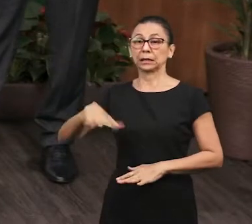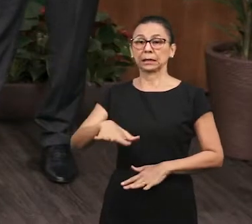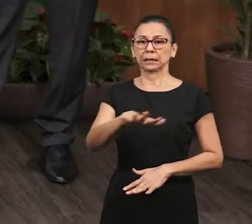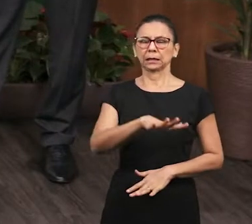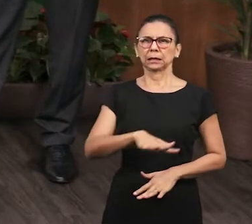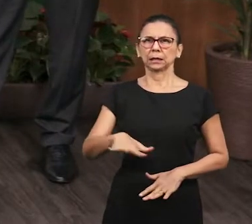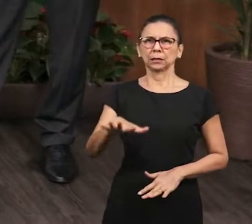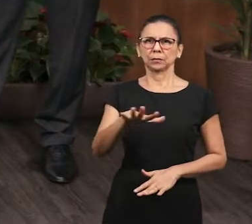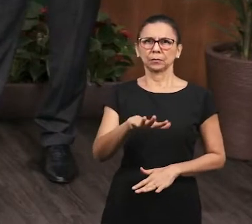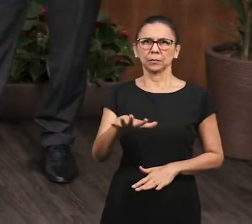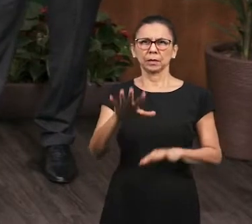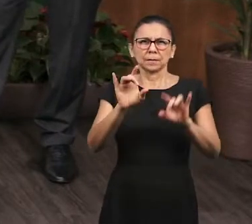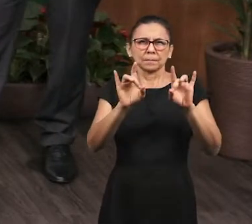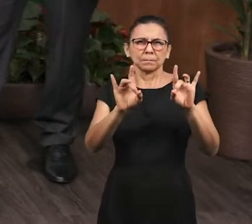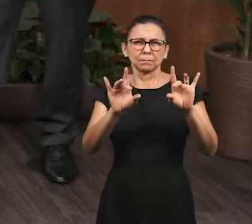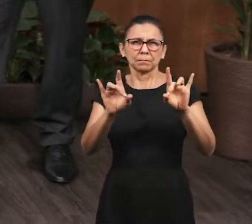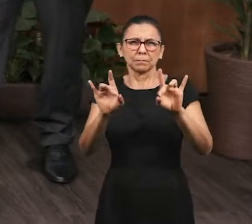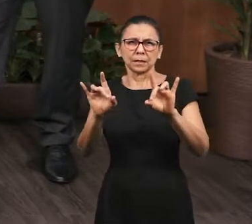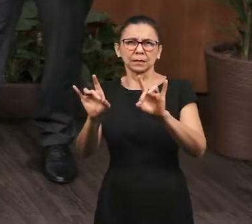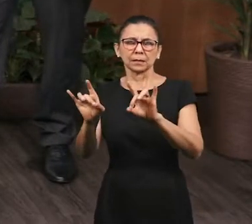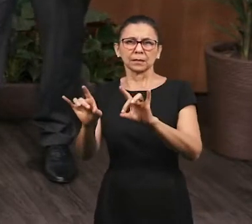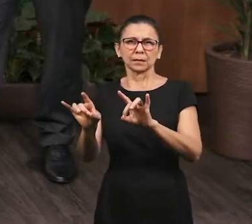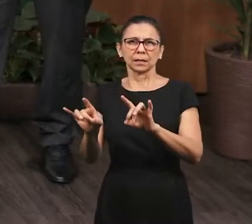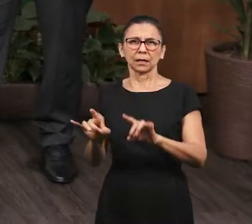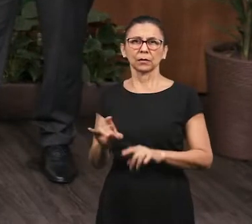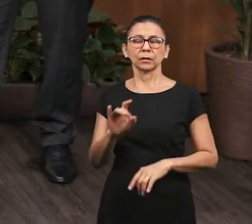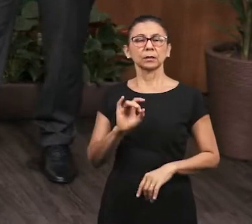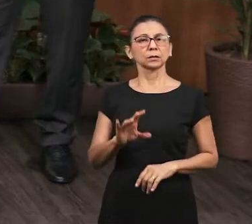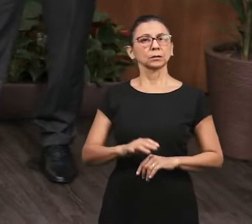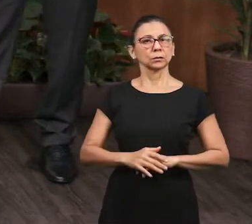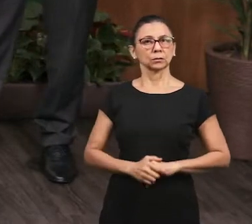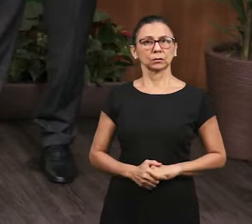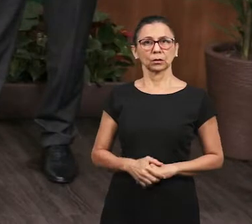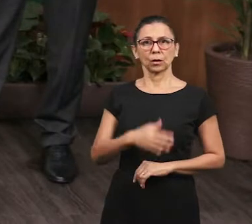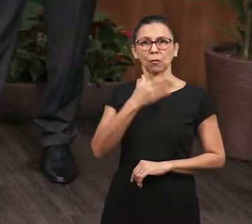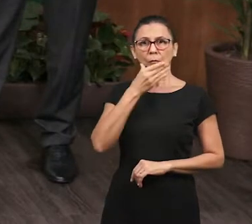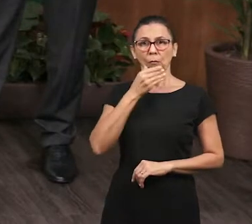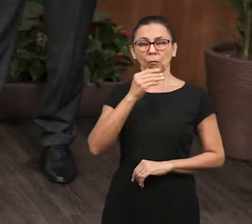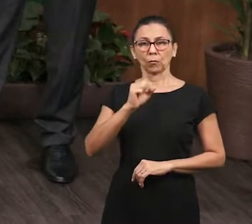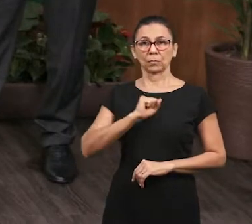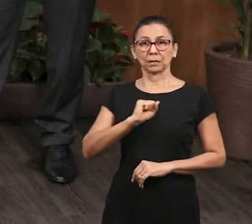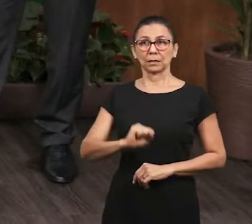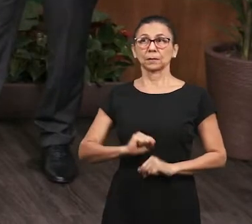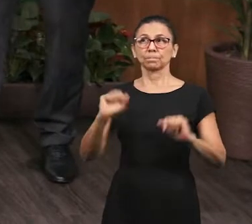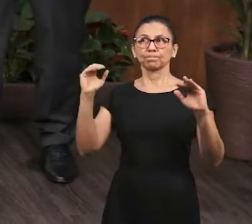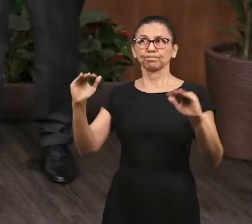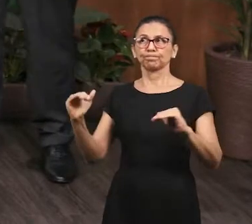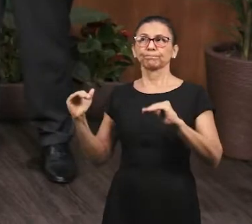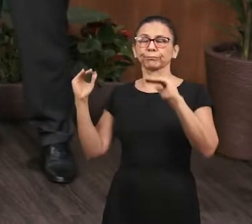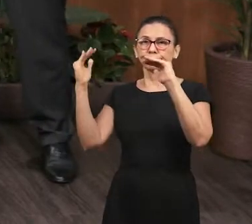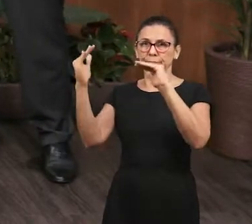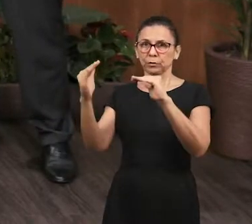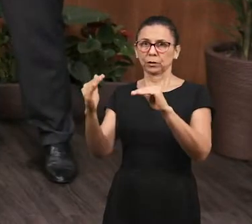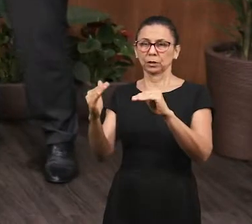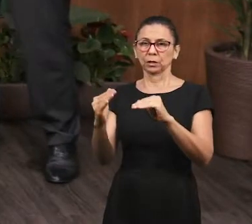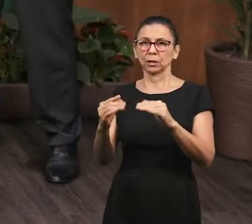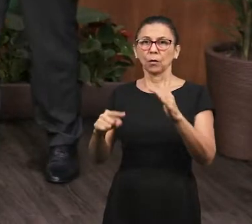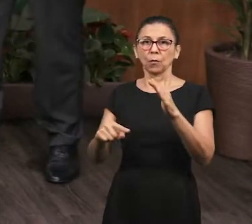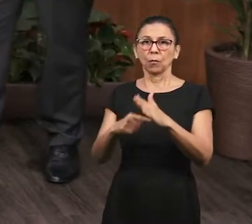являлась. Это было место, в которое лишь первосвященник входил однажды в год.